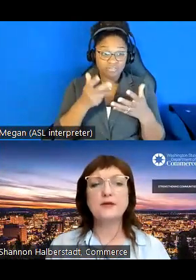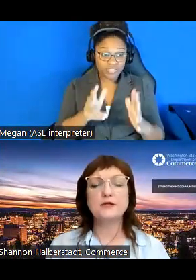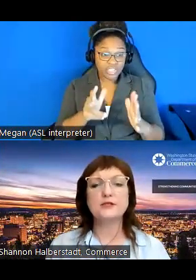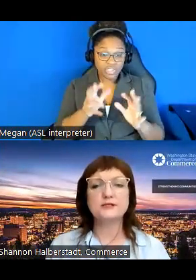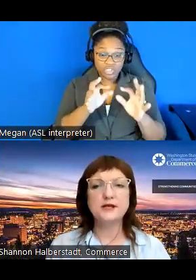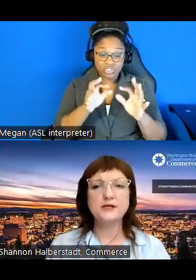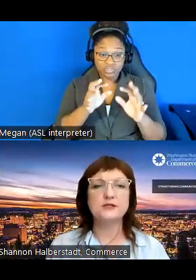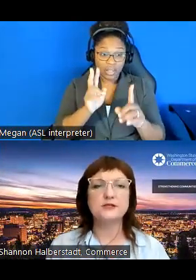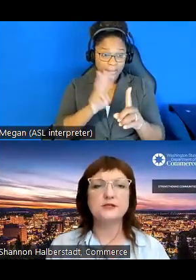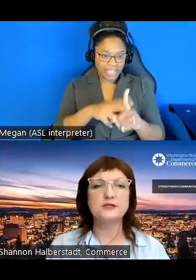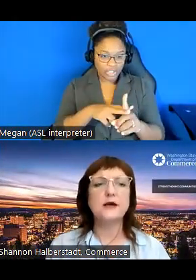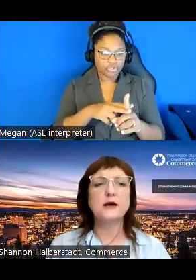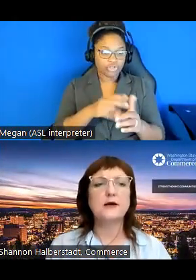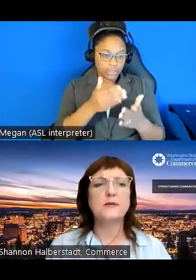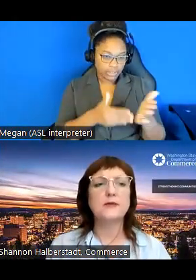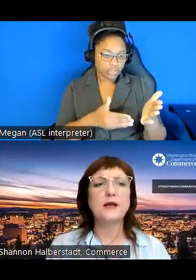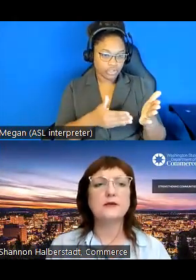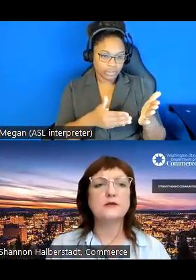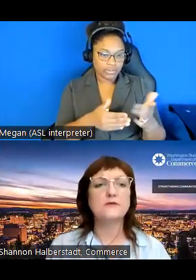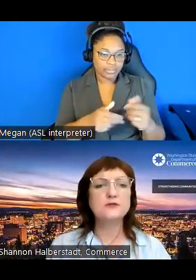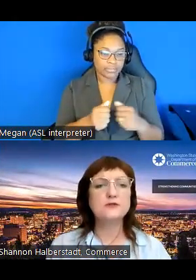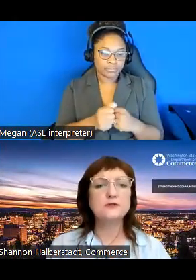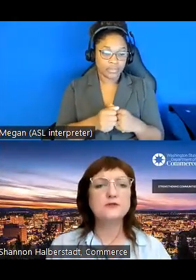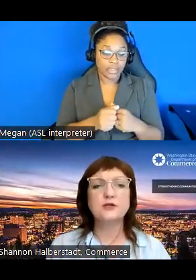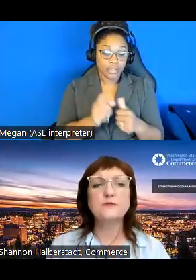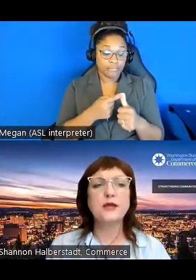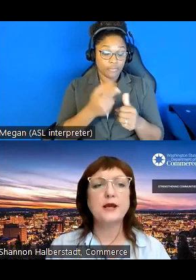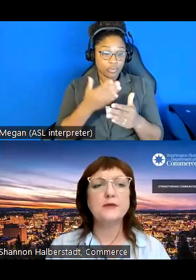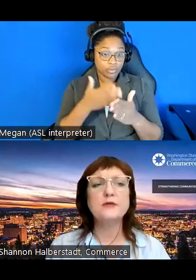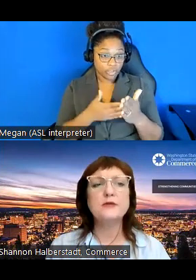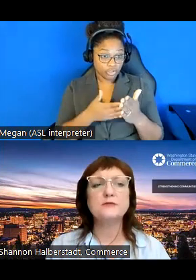않은지 그거 판단하기 위해서 그런